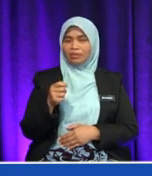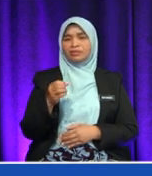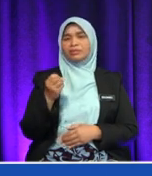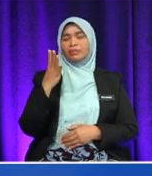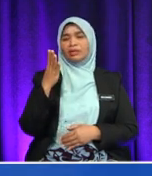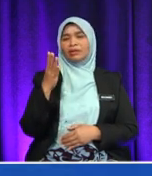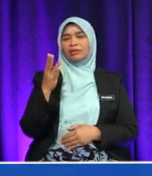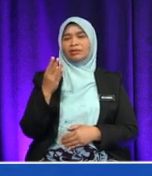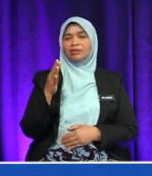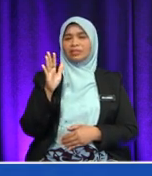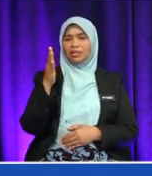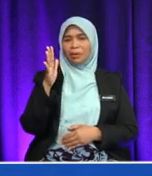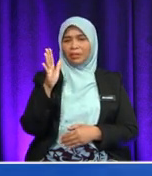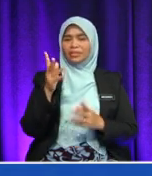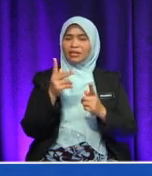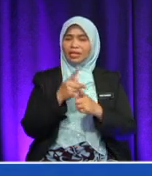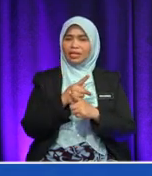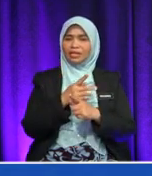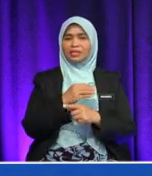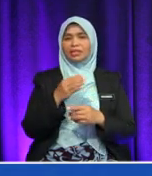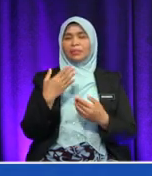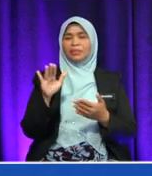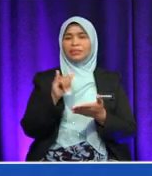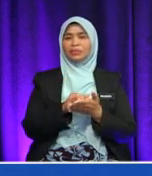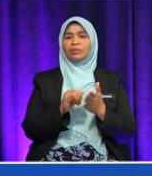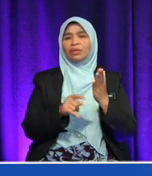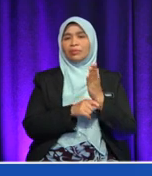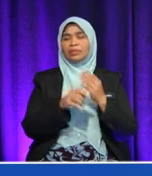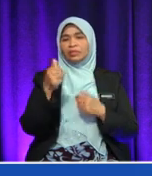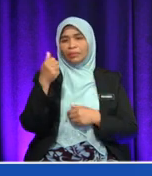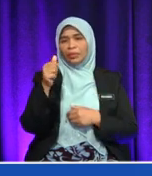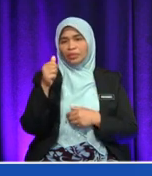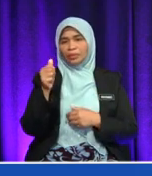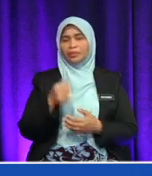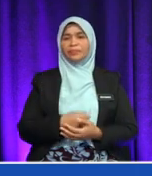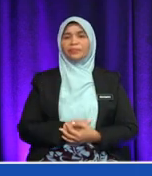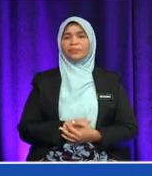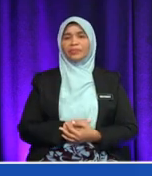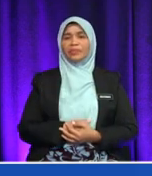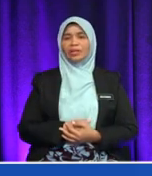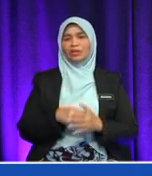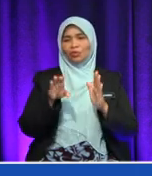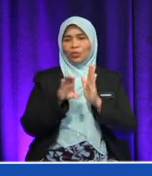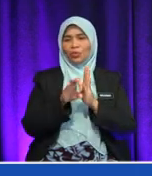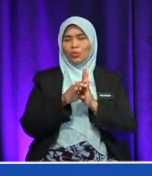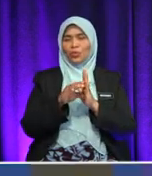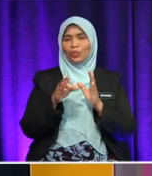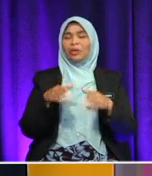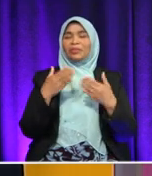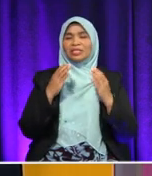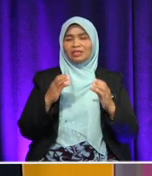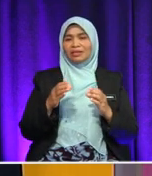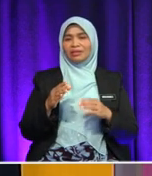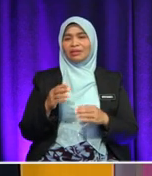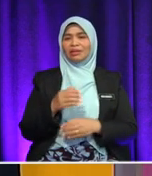itu kita boleh guna jaripun boleh jari Subhanallah